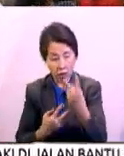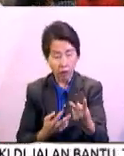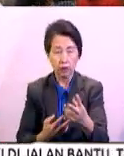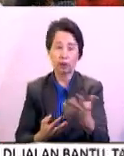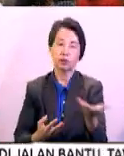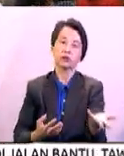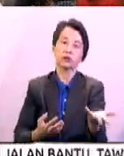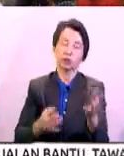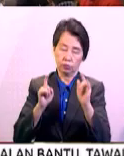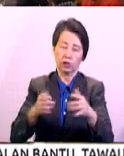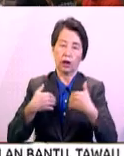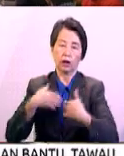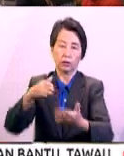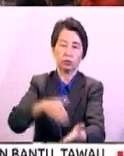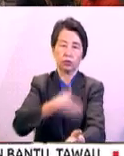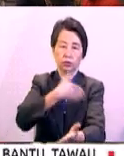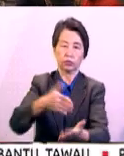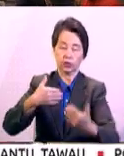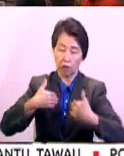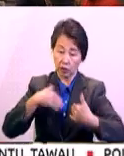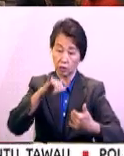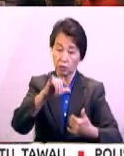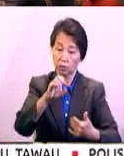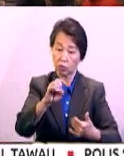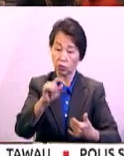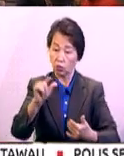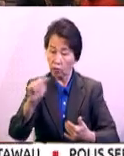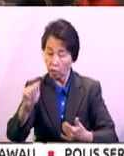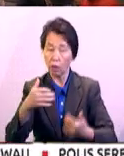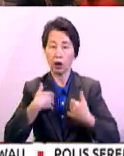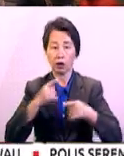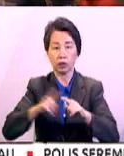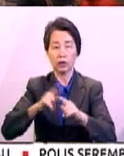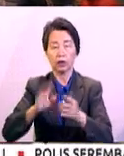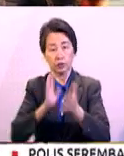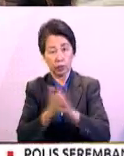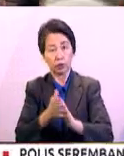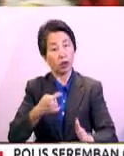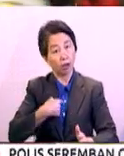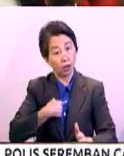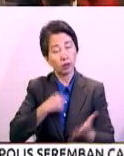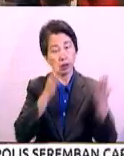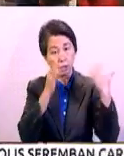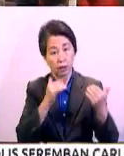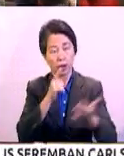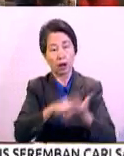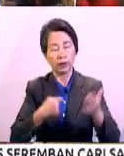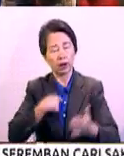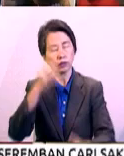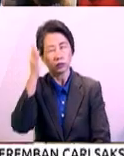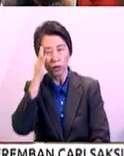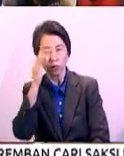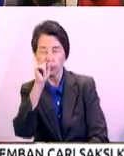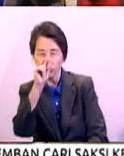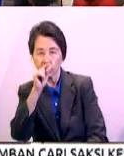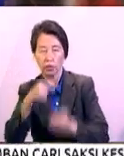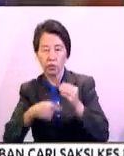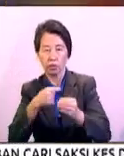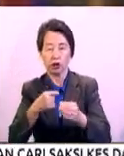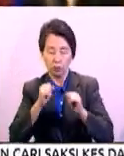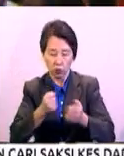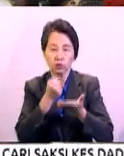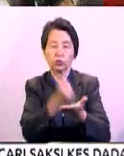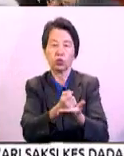music therapy, there's yoga, there's breathing techniques. Jadi Awi harap dengan apa yang Awi tahu ni sedikit sebanyak dapat